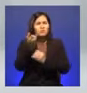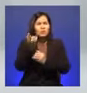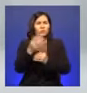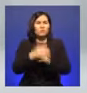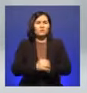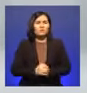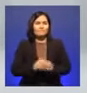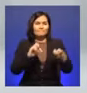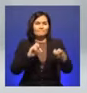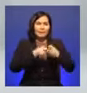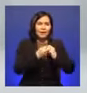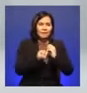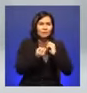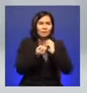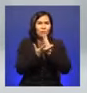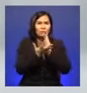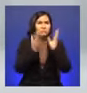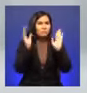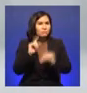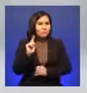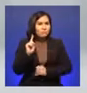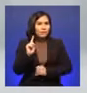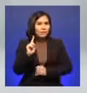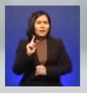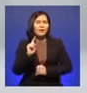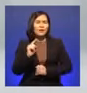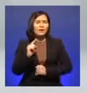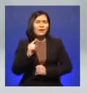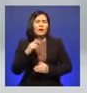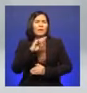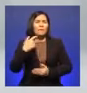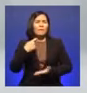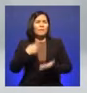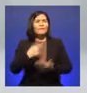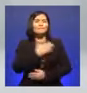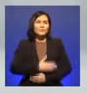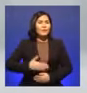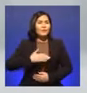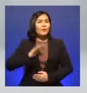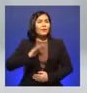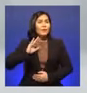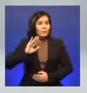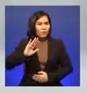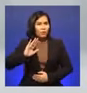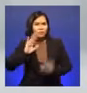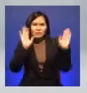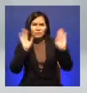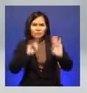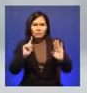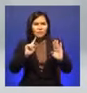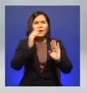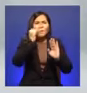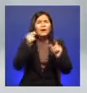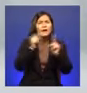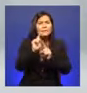ะมากน้อยแค่ไหนระบบหลักประกันทางสุขภาพเวลาเราพูดถึงเรื่องความเป็นธรรมทางสุขภาพเนี่ยเรามักจะนึก